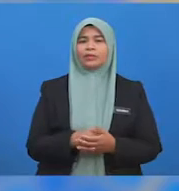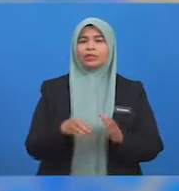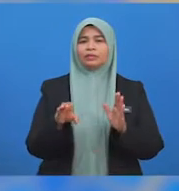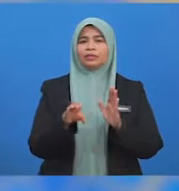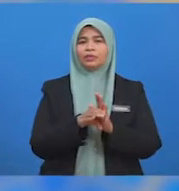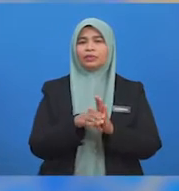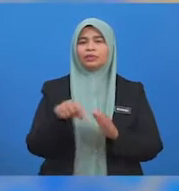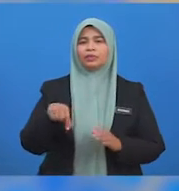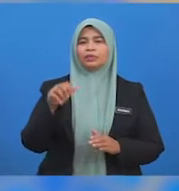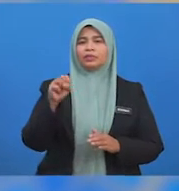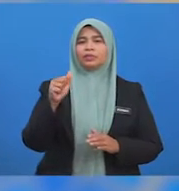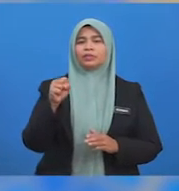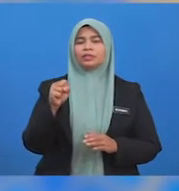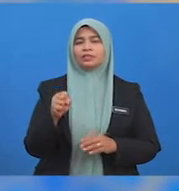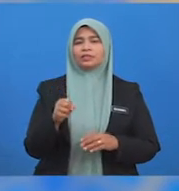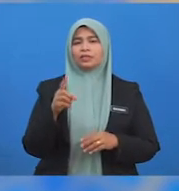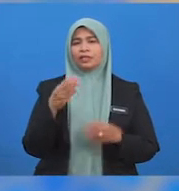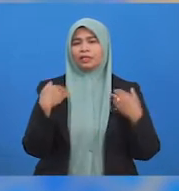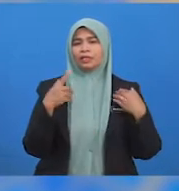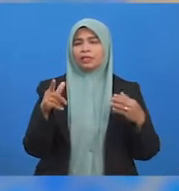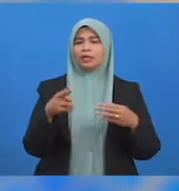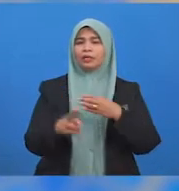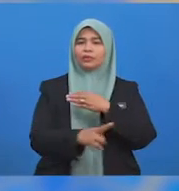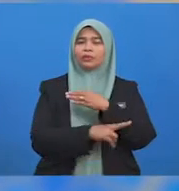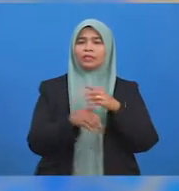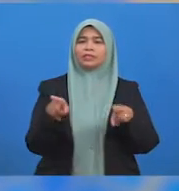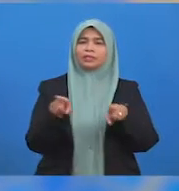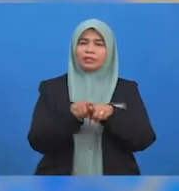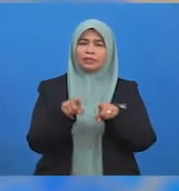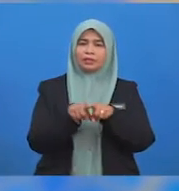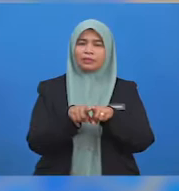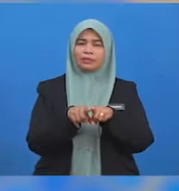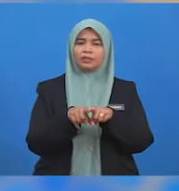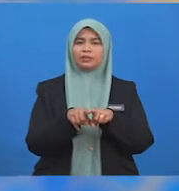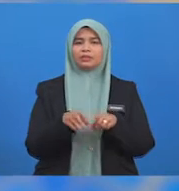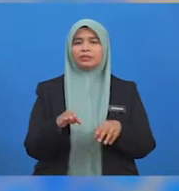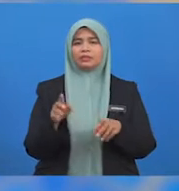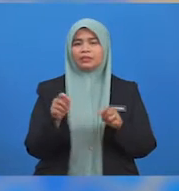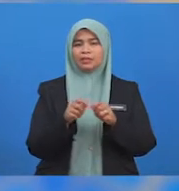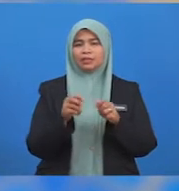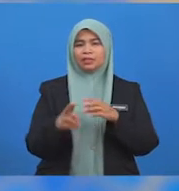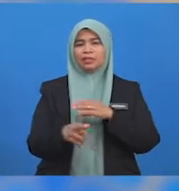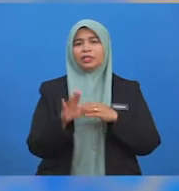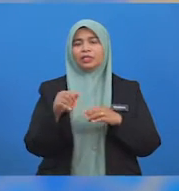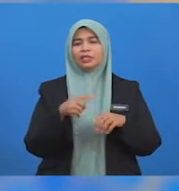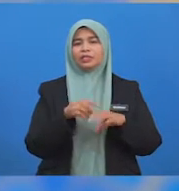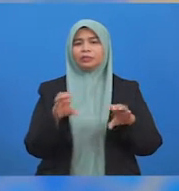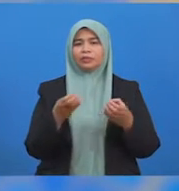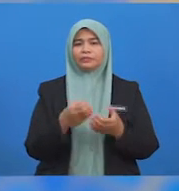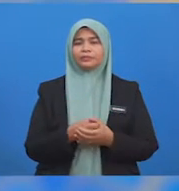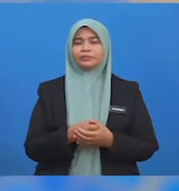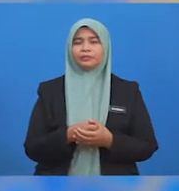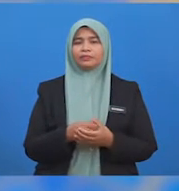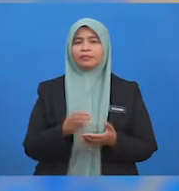ia sebagai tanda pembalasan kepada penjenayah kerana dia akan dikenakan hukuman yang sama dengan